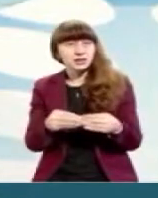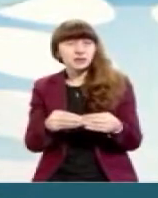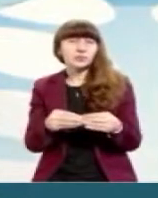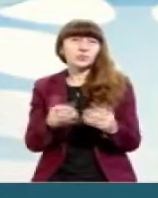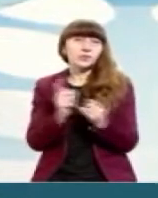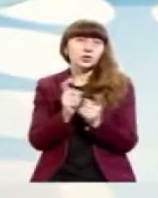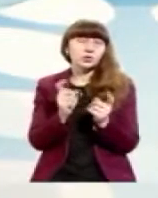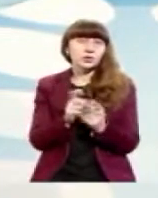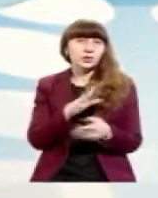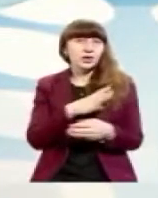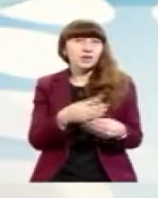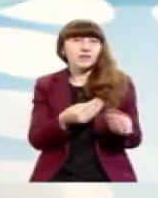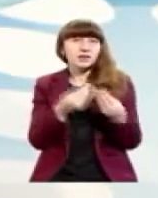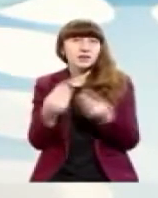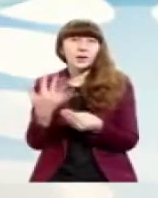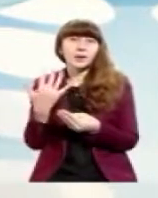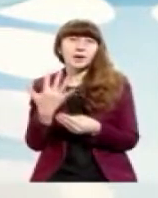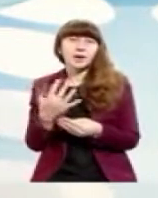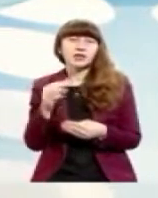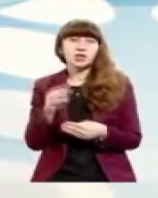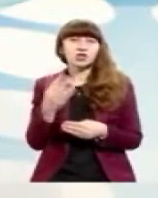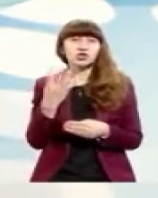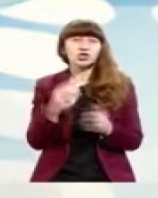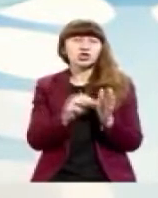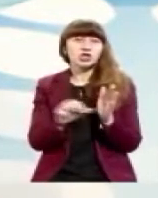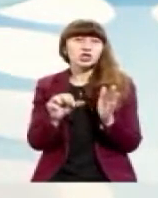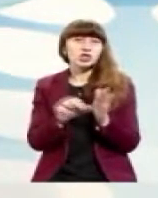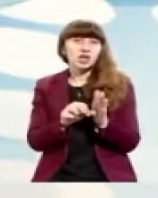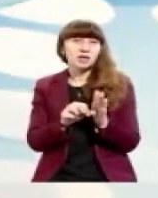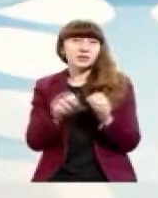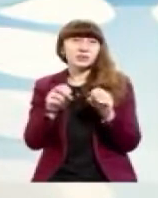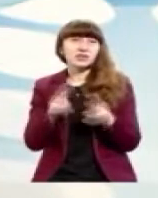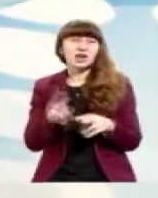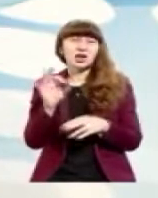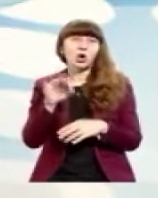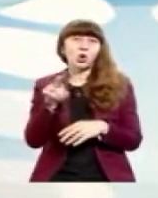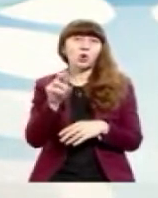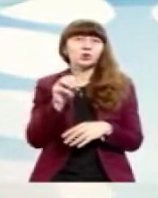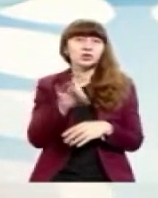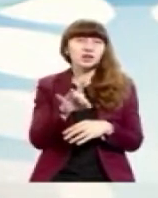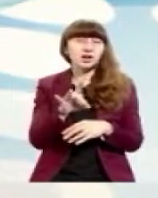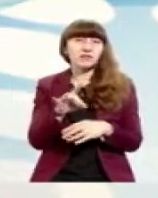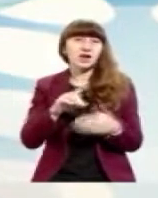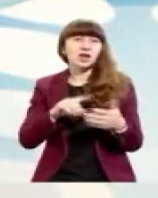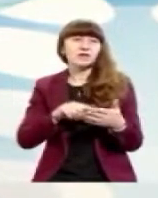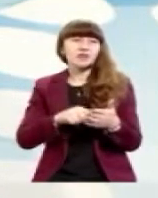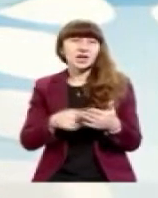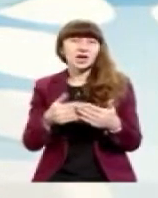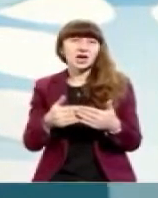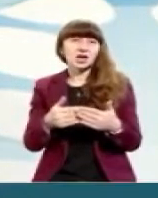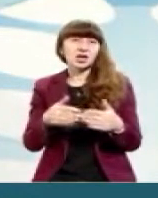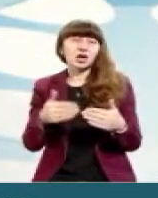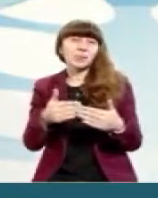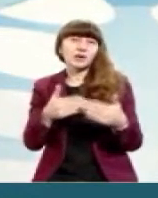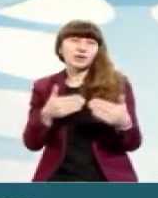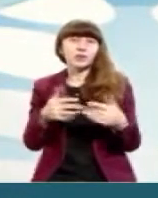профилактики бытовой преступности нами уже проведено 5 оперативно-профилактических мероприятий. Тұрмыстық зорлық-зомбылықтың алдын алу мақсатында жыл